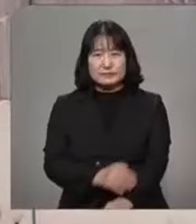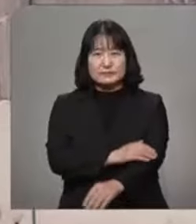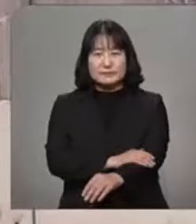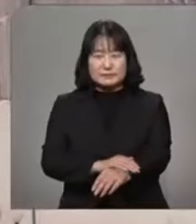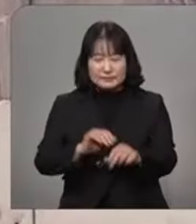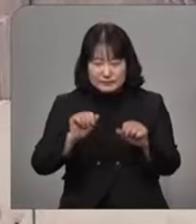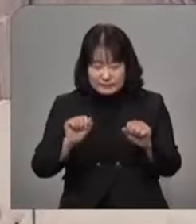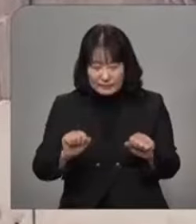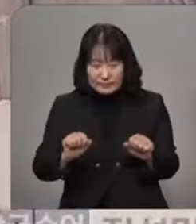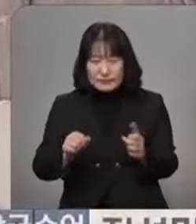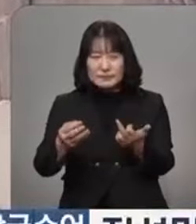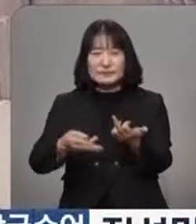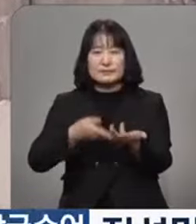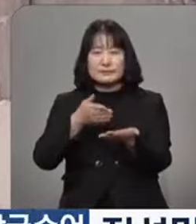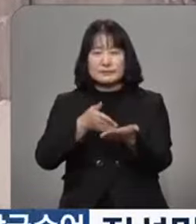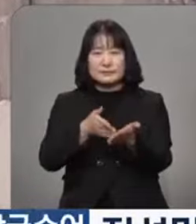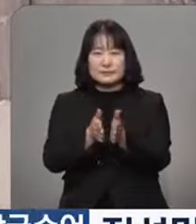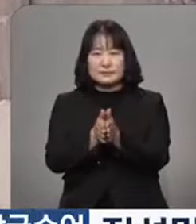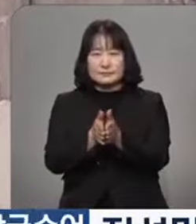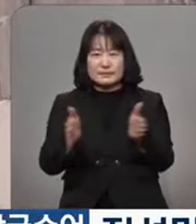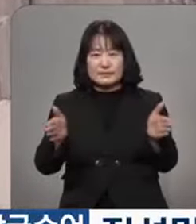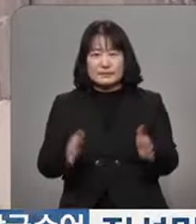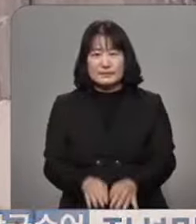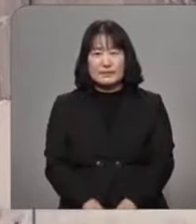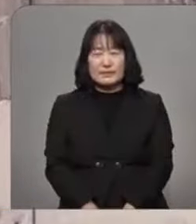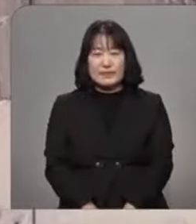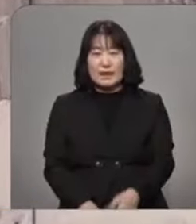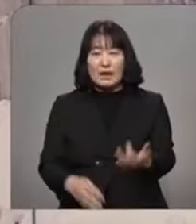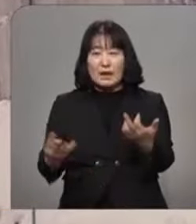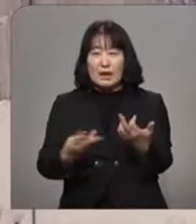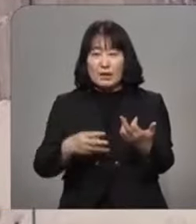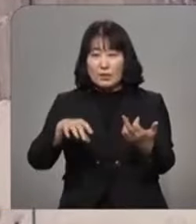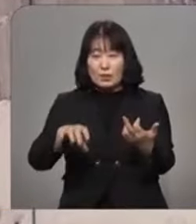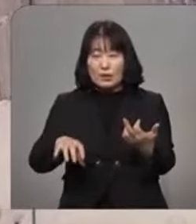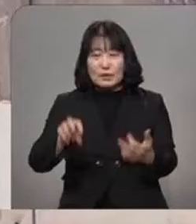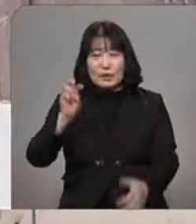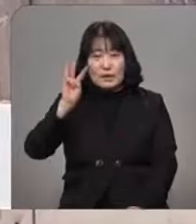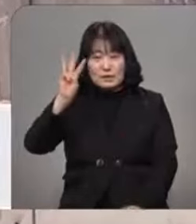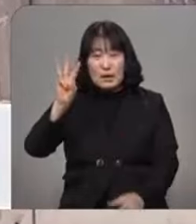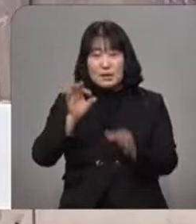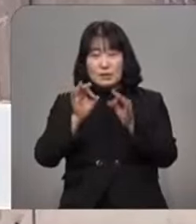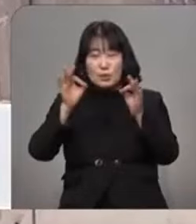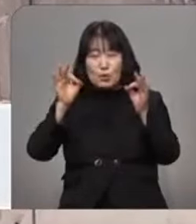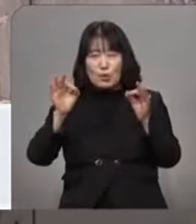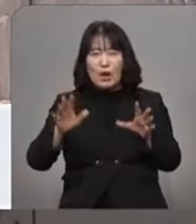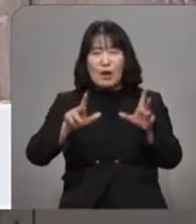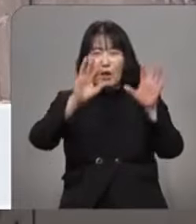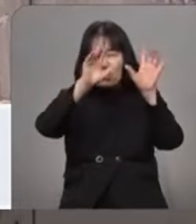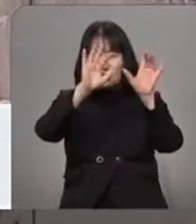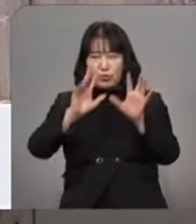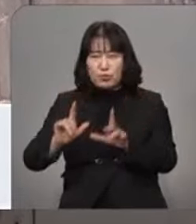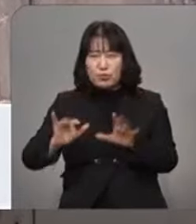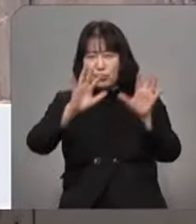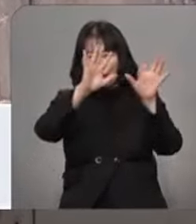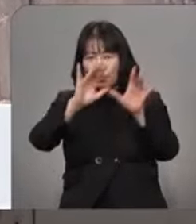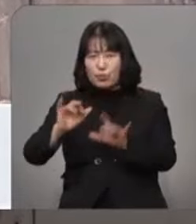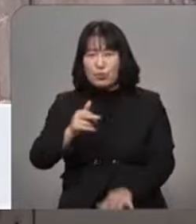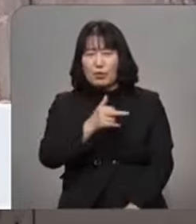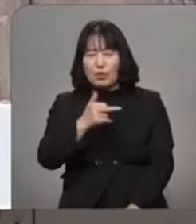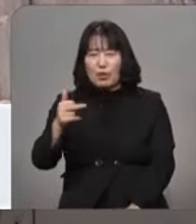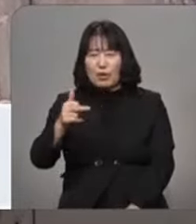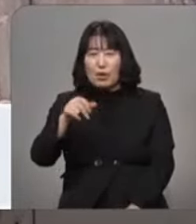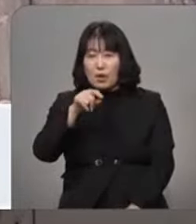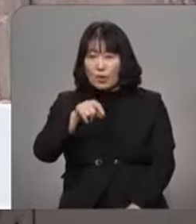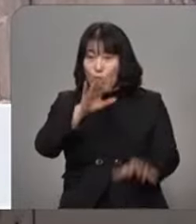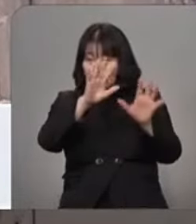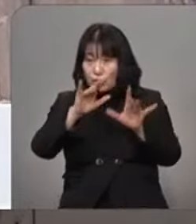여러분 안녕하십니까? 9시 강원 뉴스입니다. 강원도에도 최근 사흘 동안 많은 눈이 내렸습니다. 특히 물기를 잔뜩